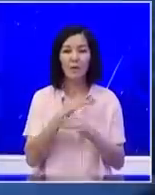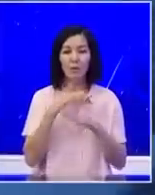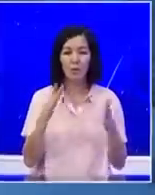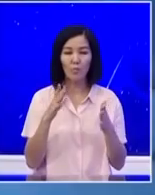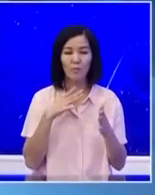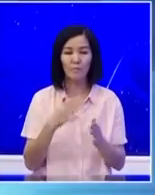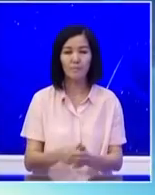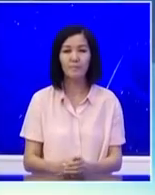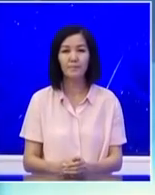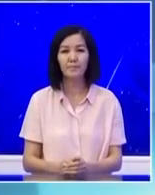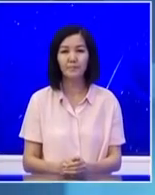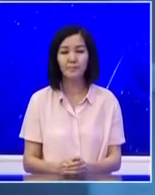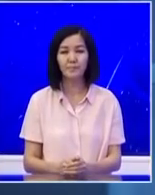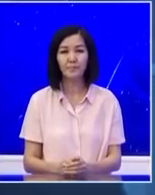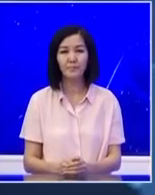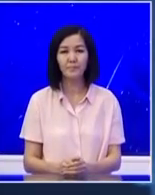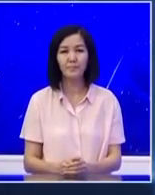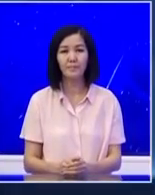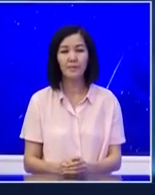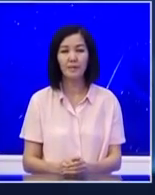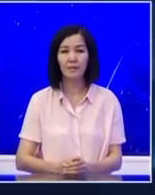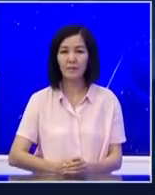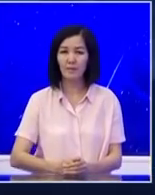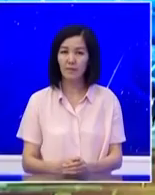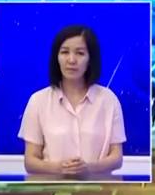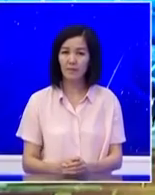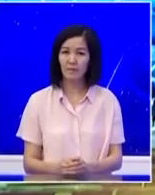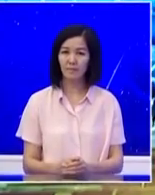Жайық Құрманбаев, Жетісу телеарнасы.